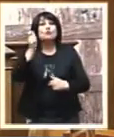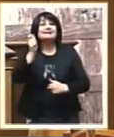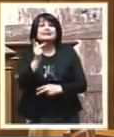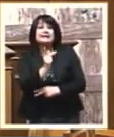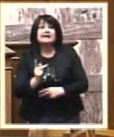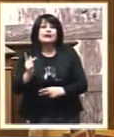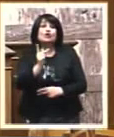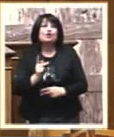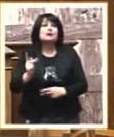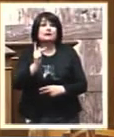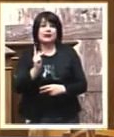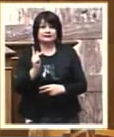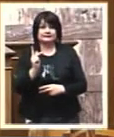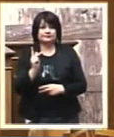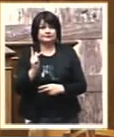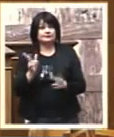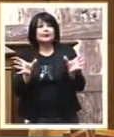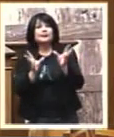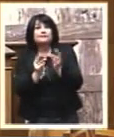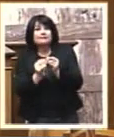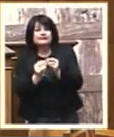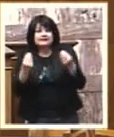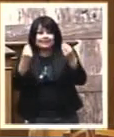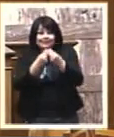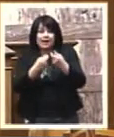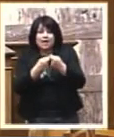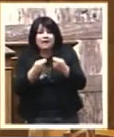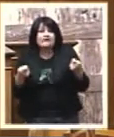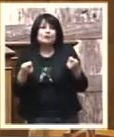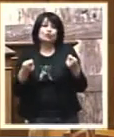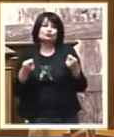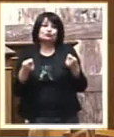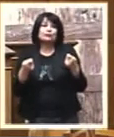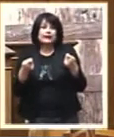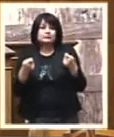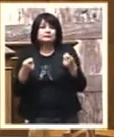όμως οι συνέργειες και οι πολιτικές θα εφαρμόζονται και θα εφαρμόζονται